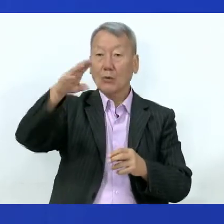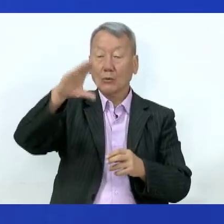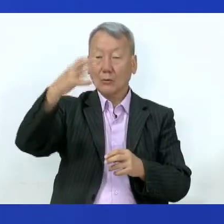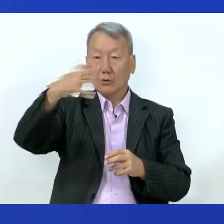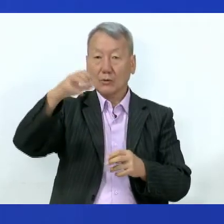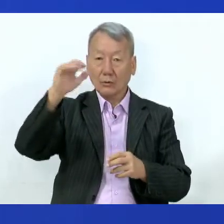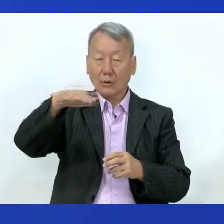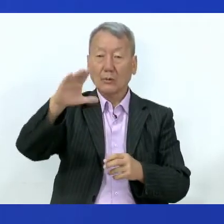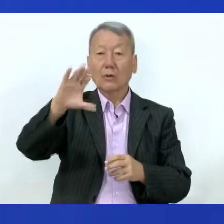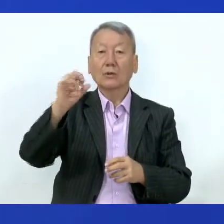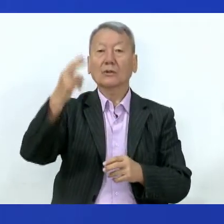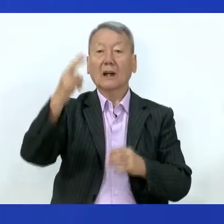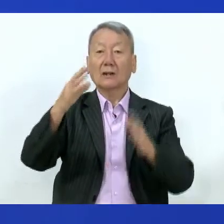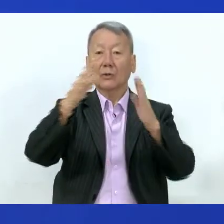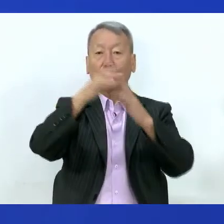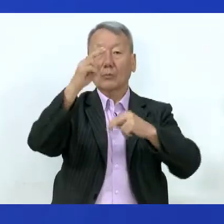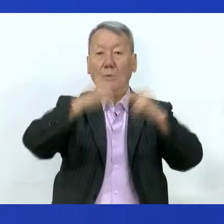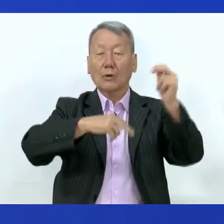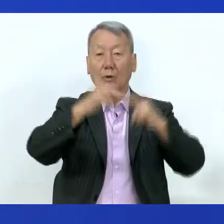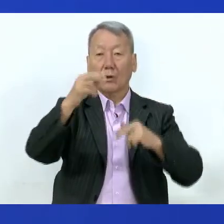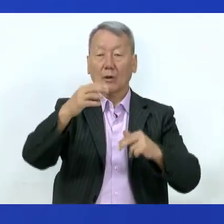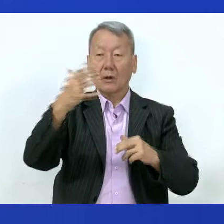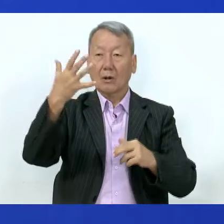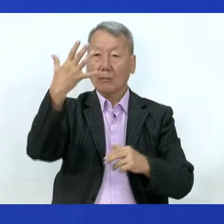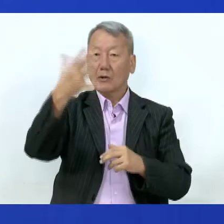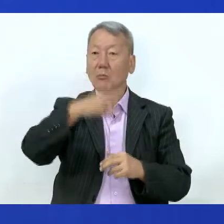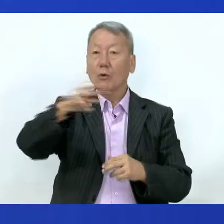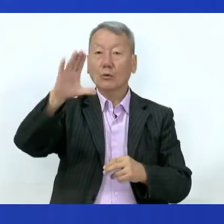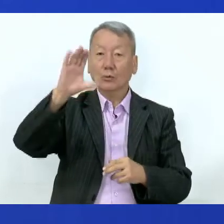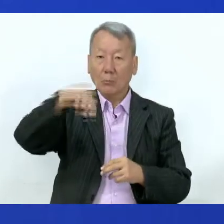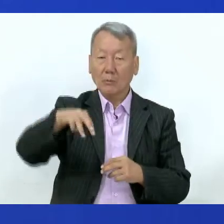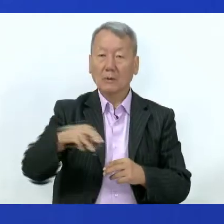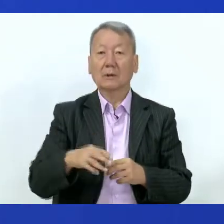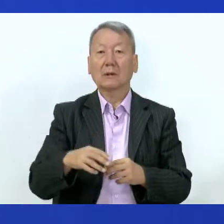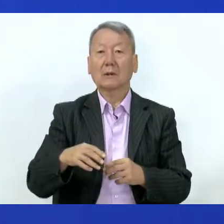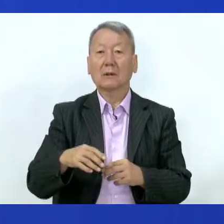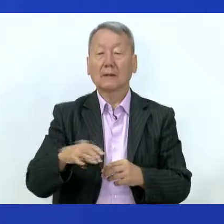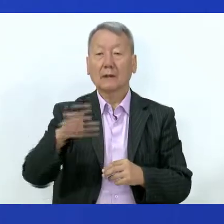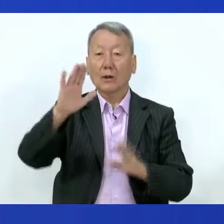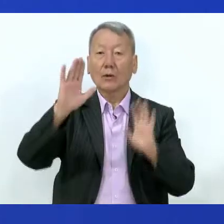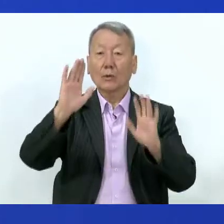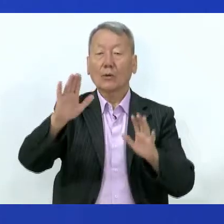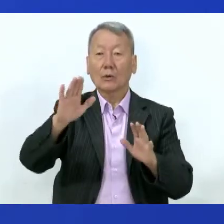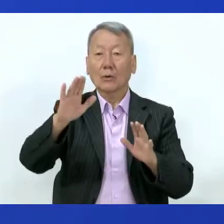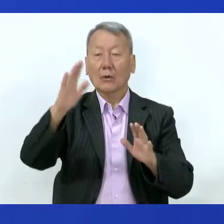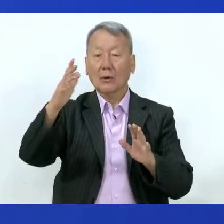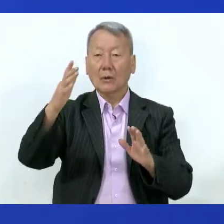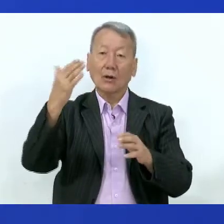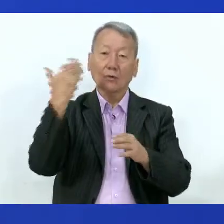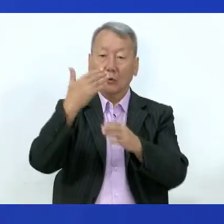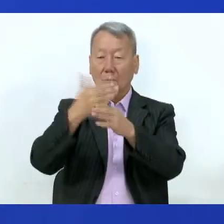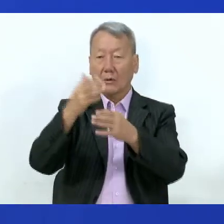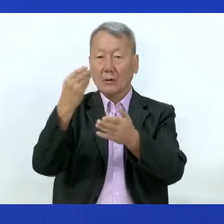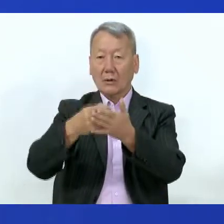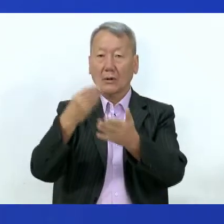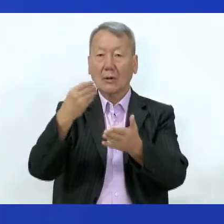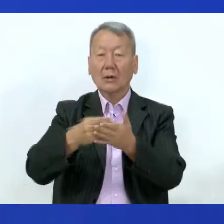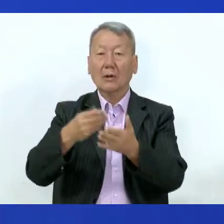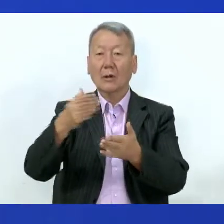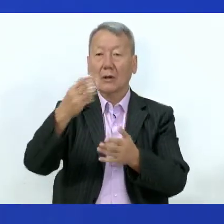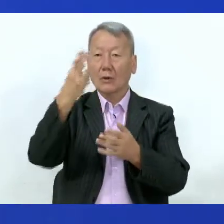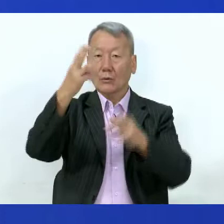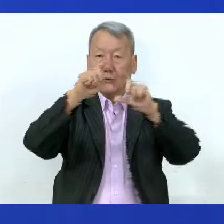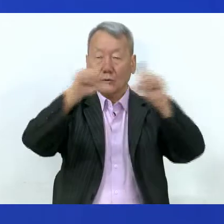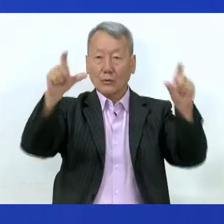Сациалдығы объекттердің ұл бірлі үштеріні өттүз өм. Жана бердіктіғі депозитті ғызептен ғғырылып жатқан үш